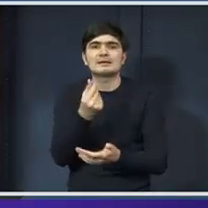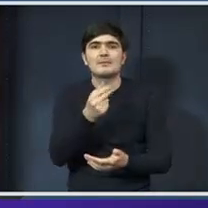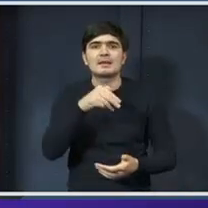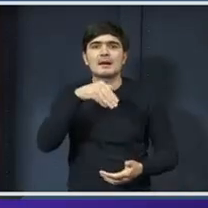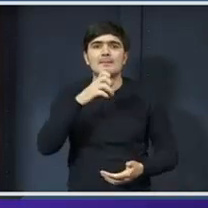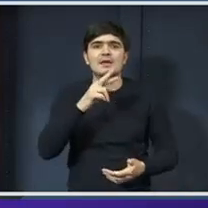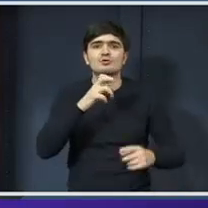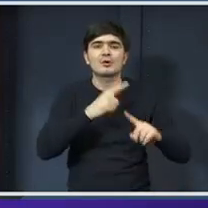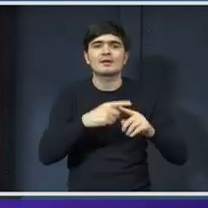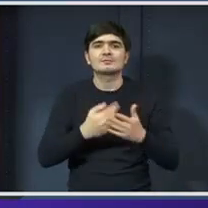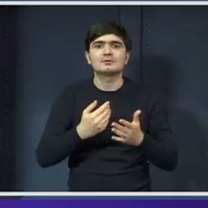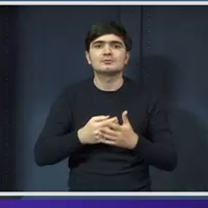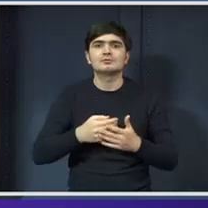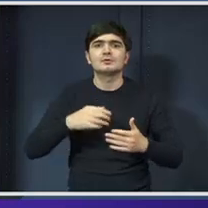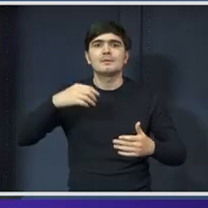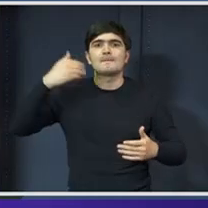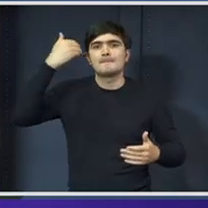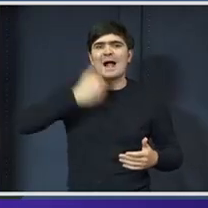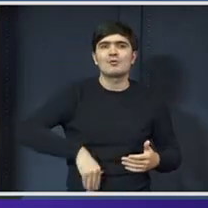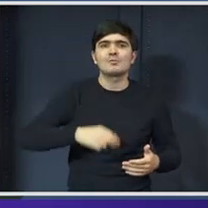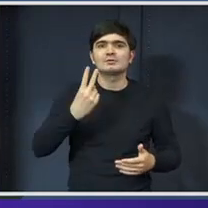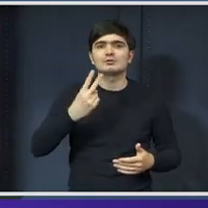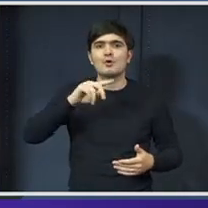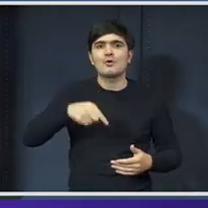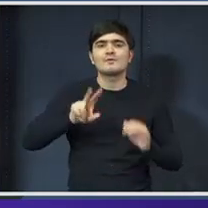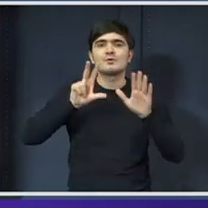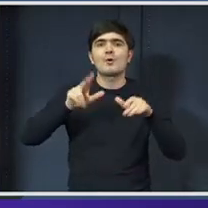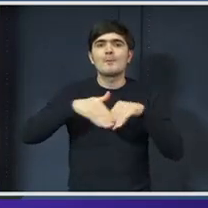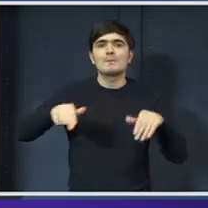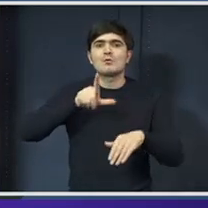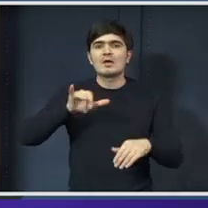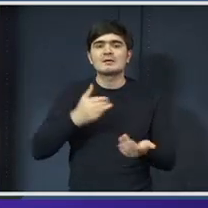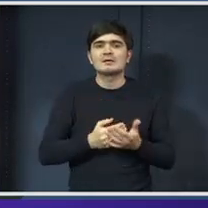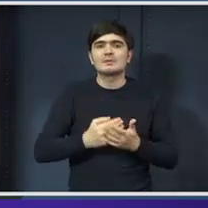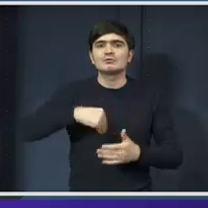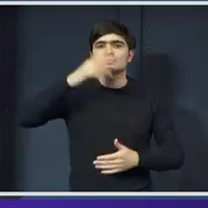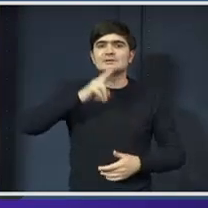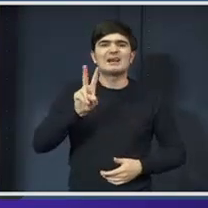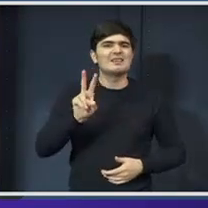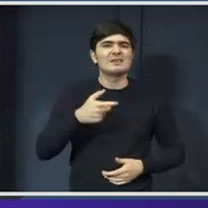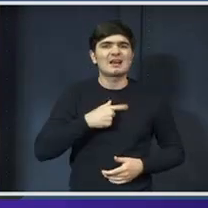peste 2,8 milioane de lei cauzate în acea zi în care metroul nu a putut circula.